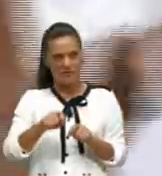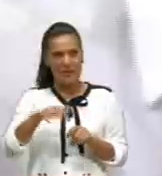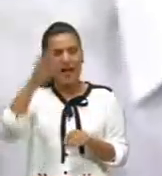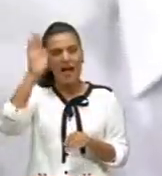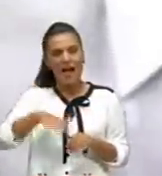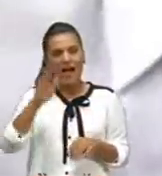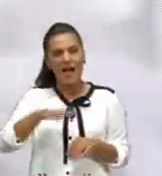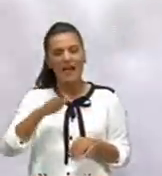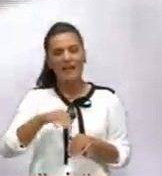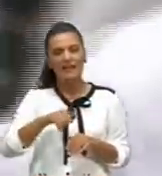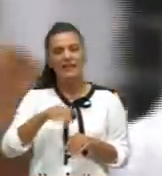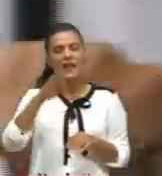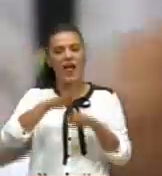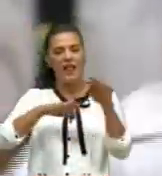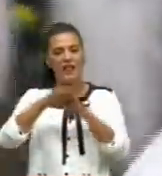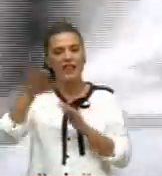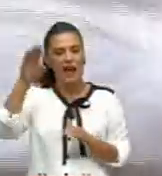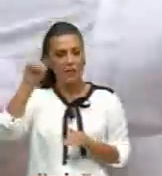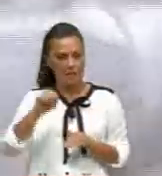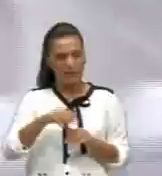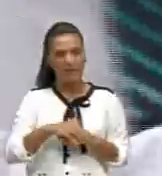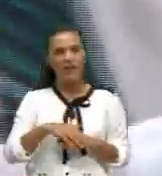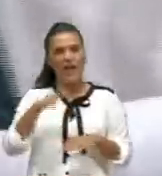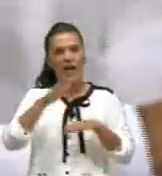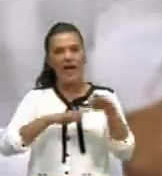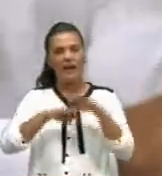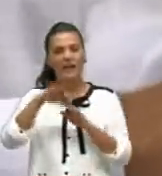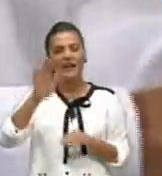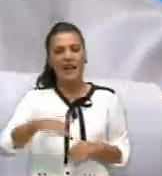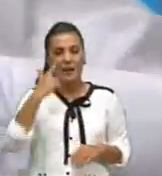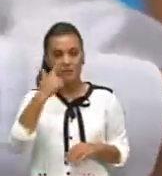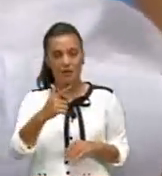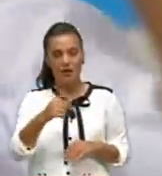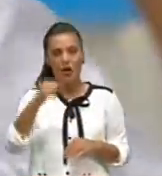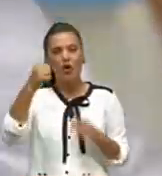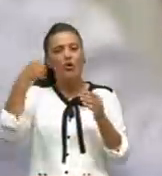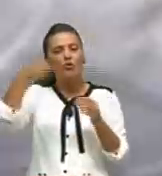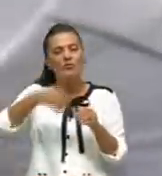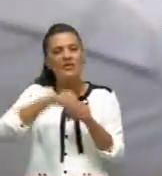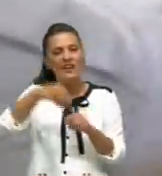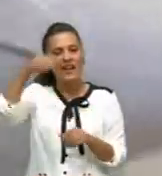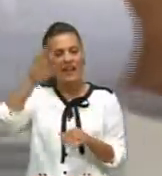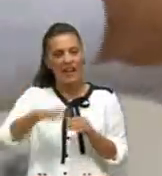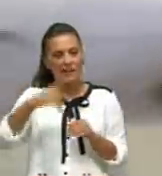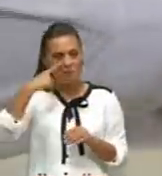şuradan şu şekilde tutacağız. Tamam. Elimiz yere bakıyor bakın. Tamam. Yumruğumuz yere bakıyor.